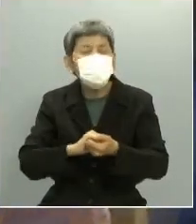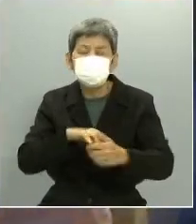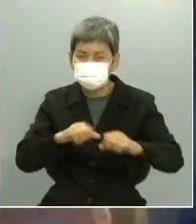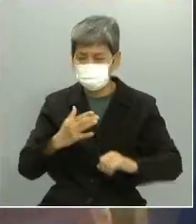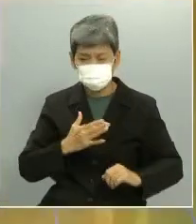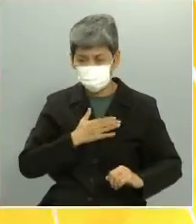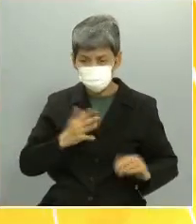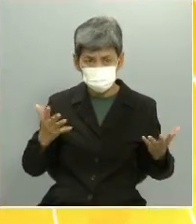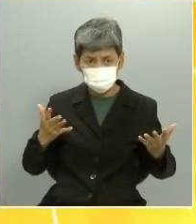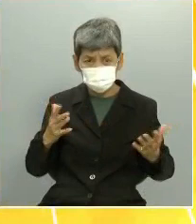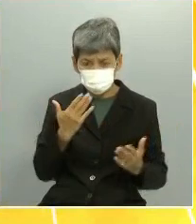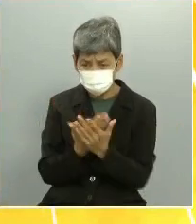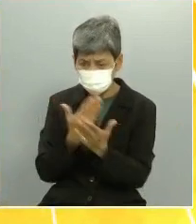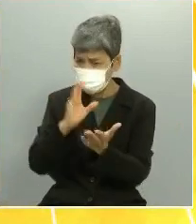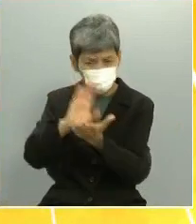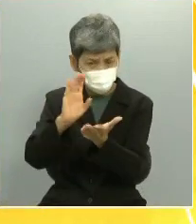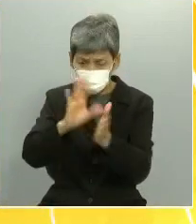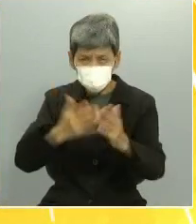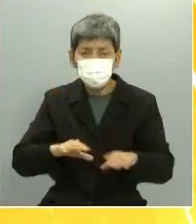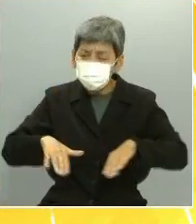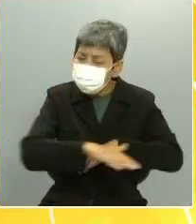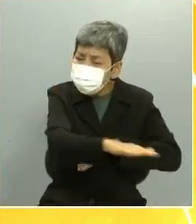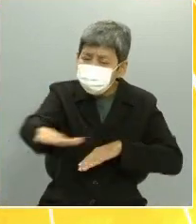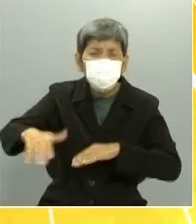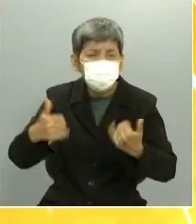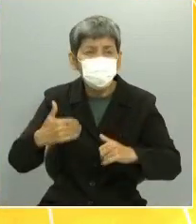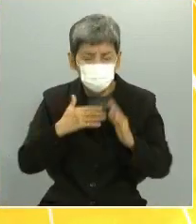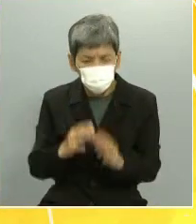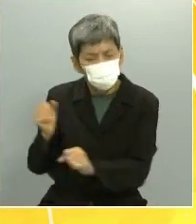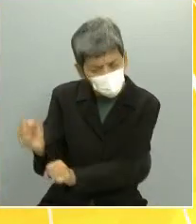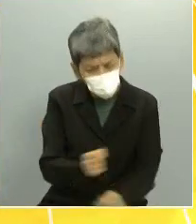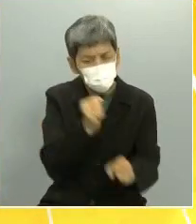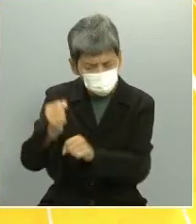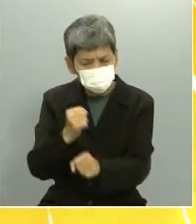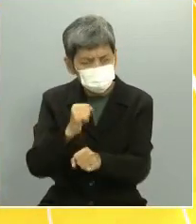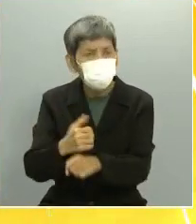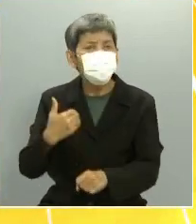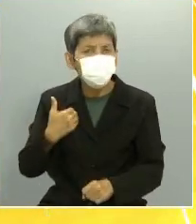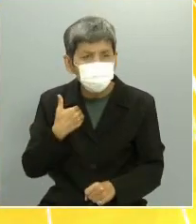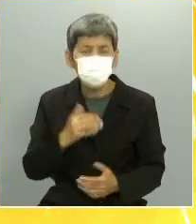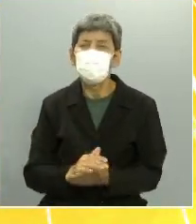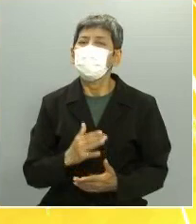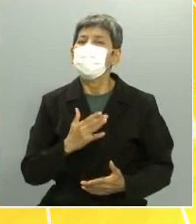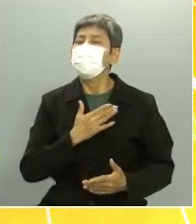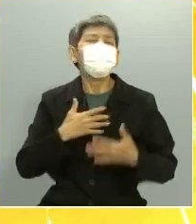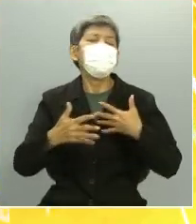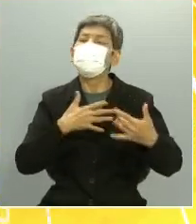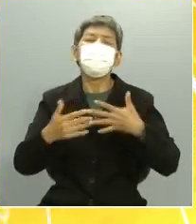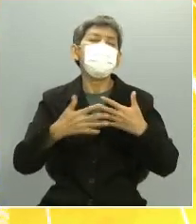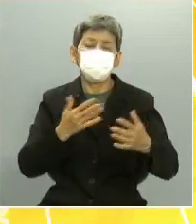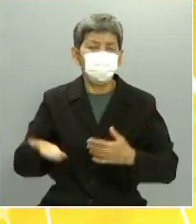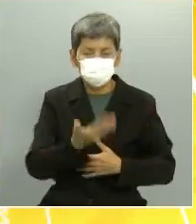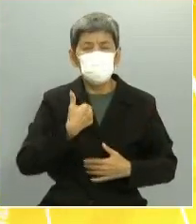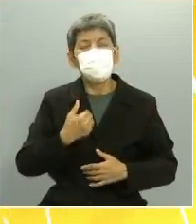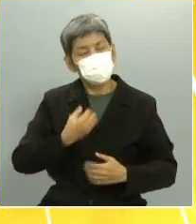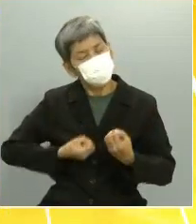ม่ได้มีเราไม่ได้ใช้งบมานะจ้าจากสถานที่อ่ะแล้วก็อาจจะมีพนักงานกวาดซึ่งก็กวาดอยู่แล้วไงนั้นผมว่าก็ไม่เป็นไรครับผมว่าทุกคนมีสิทธิ์